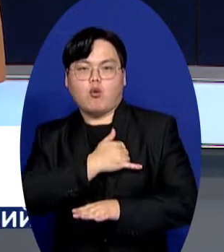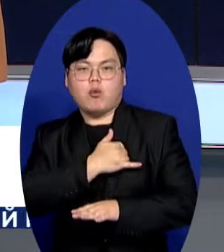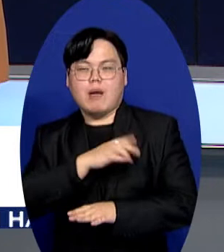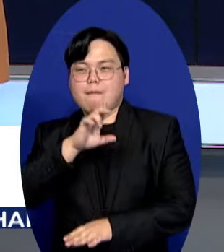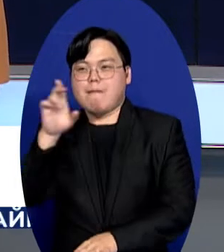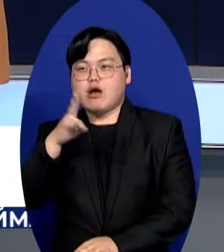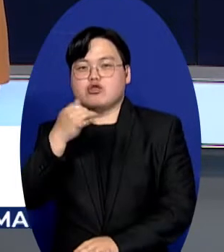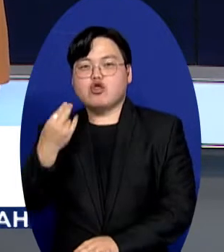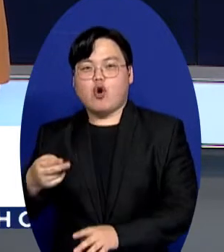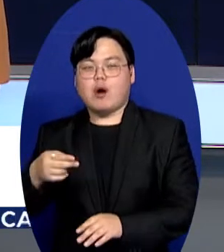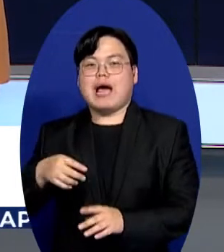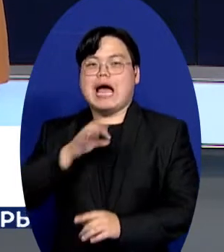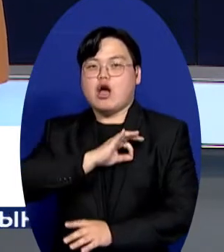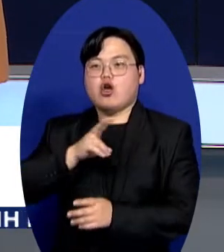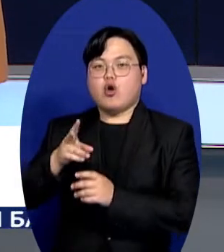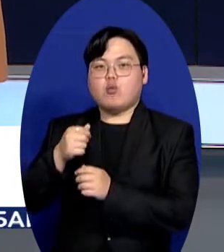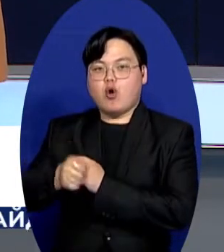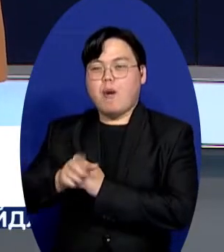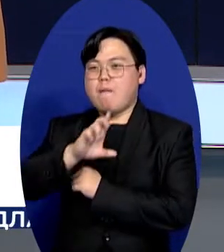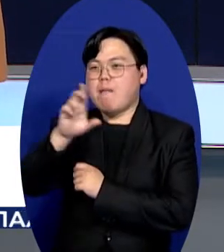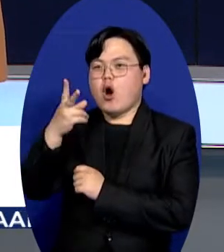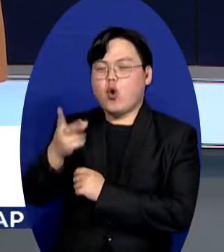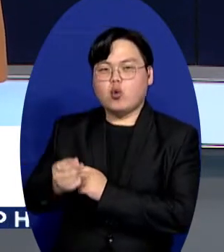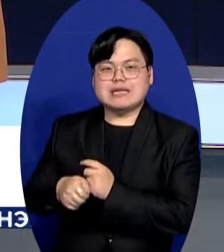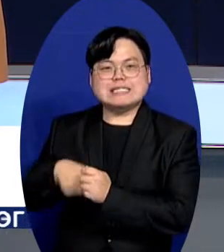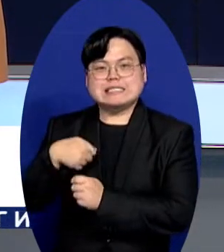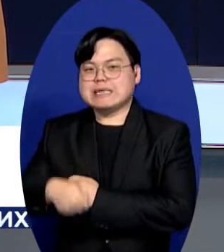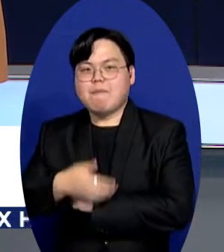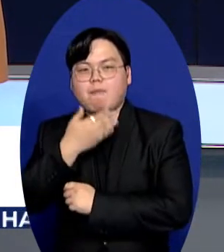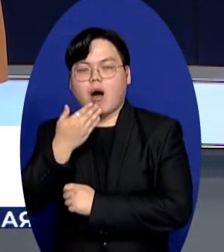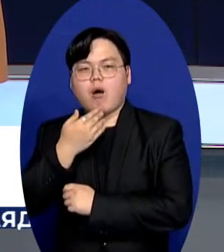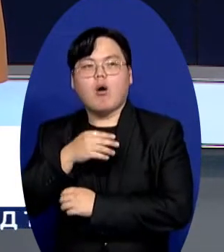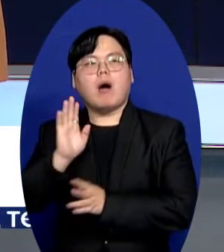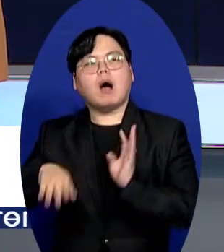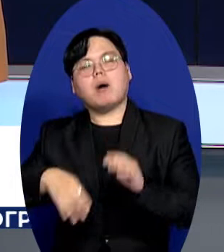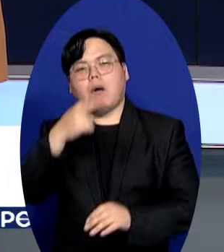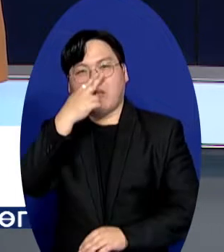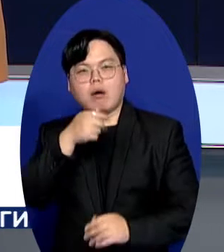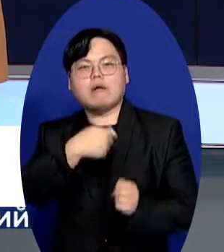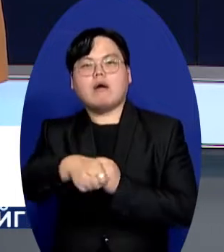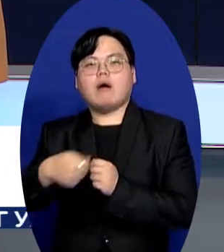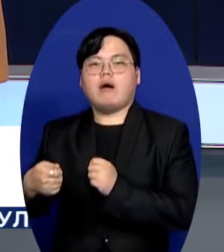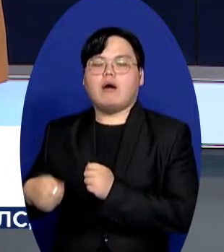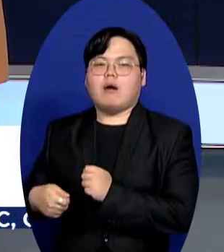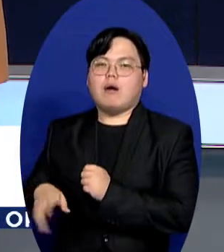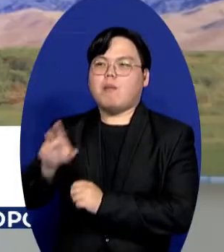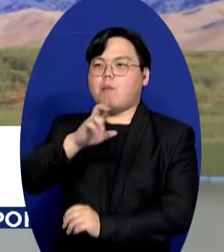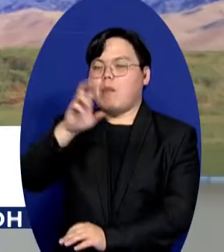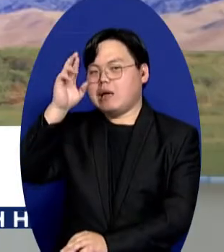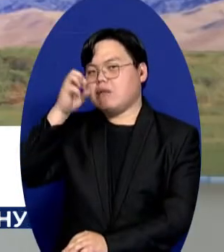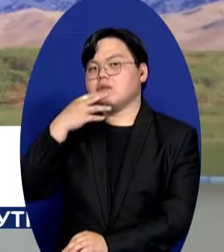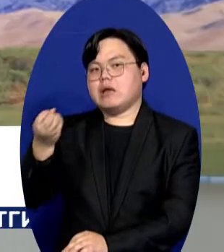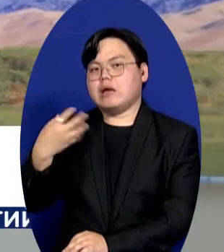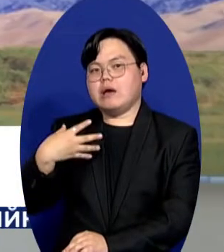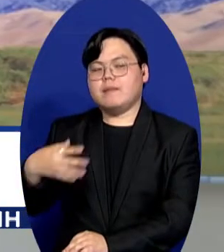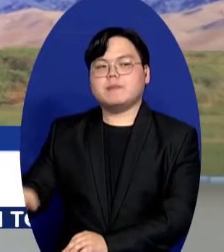төлбөрийг тухайн байгальд нь биш өөр зүйлд зориултын бусаар зарцуулж байгаа гэдэг мэдээллийг байгаль орчин аялал жуулчлалын яамнаас бидэнд өглөө. Жишээлбэл